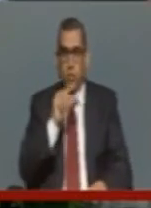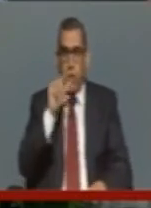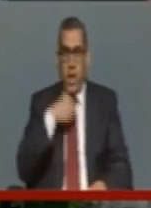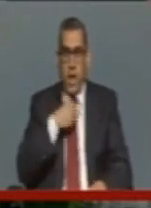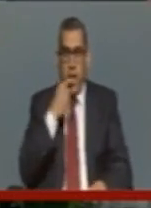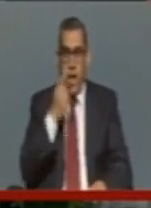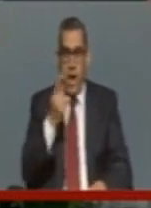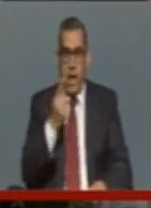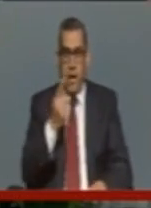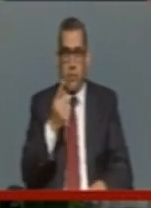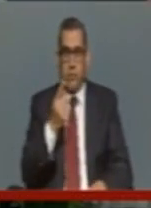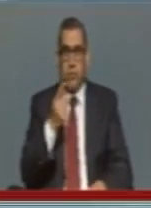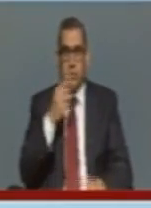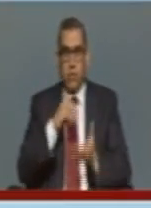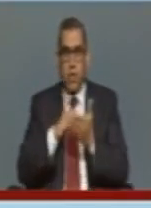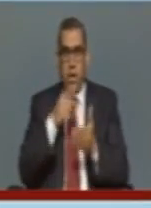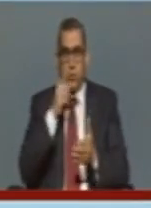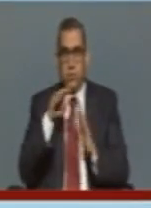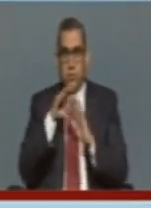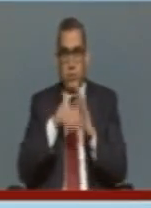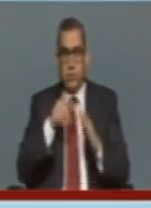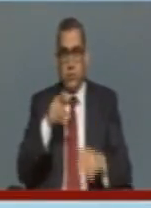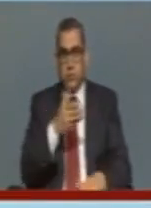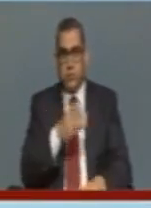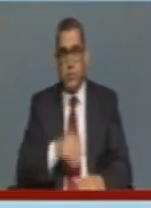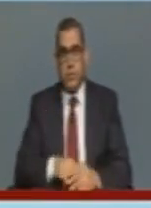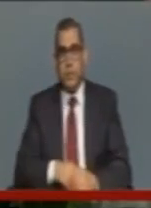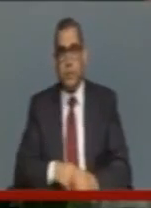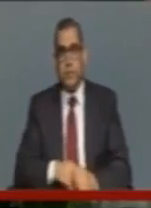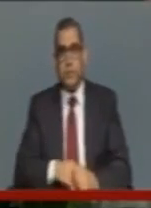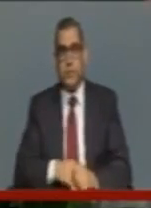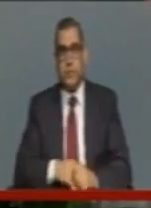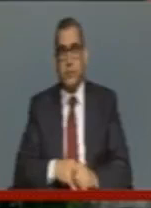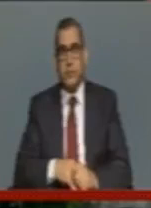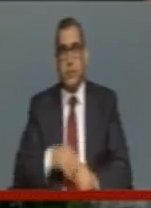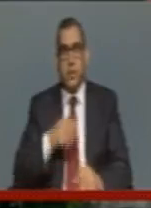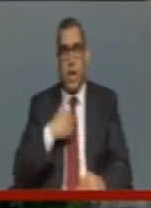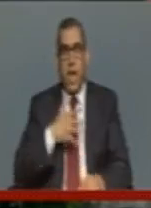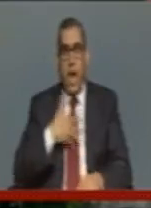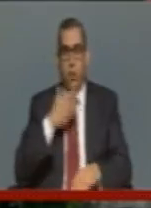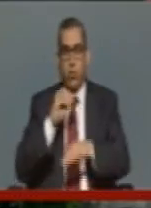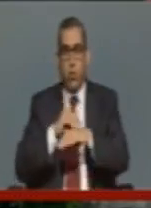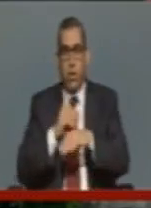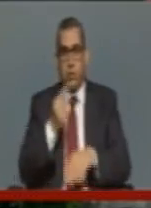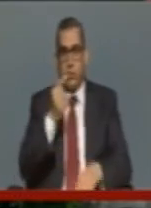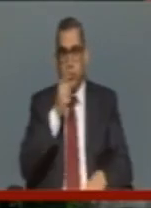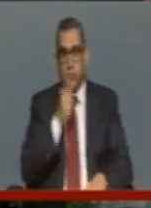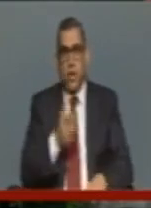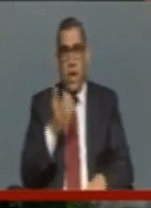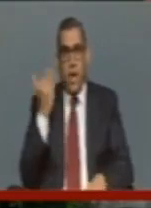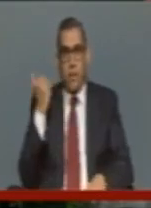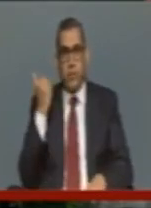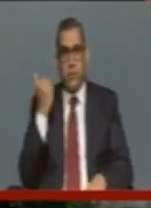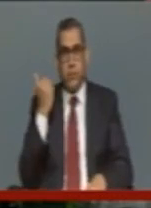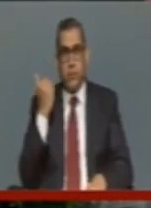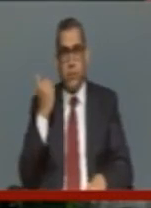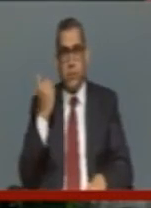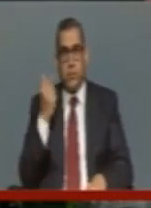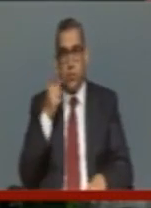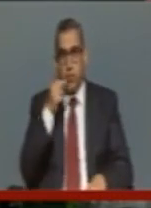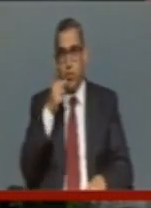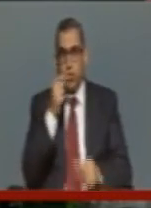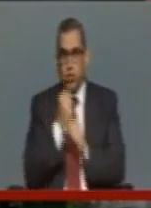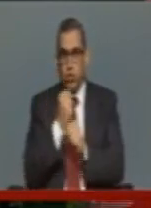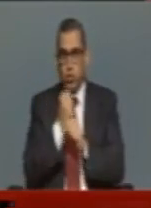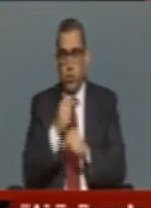أنا طبعا موافق عشان بس يبقى ما ننساش يعني، لكن أنا عايز أقولك على حاجة أنا قلتها قبل كده. قلت إيه؟ إن أنتم وأنتم شغالين